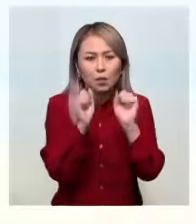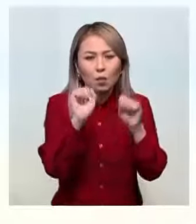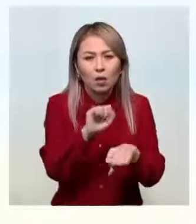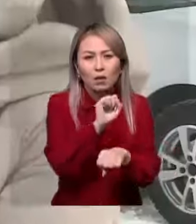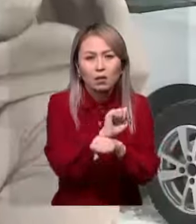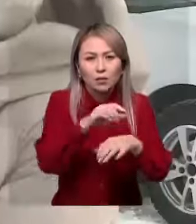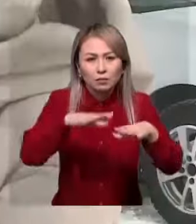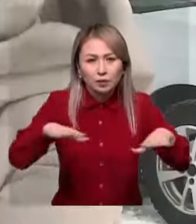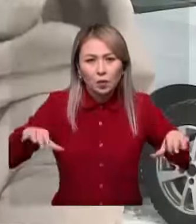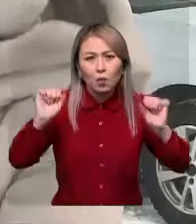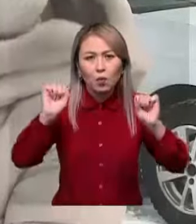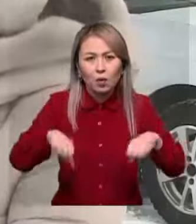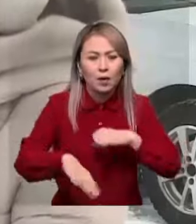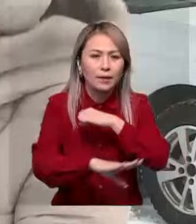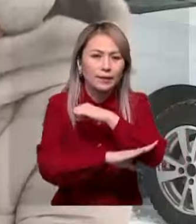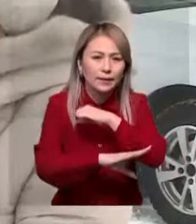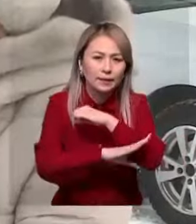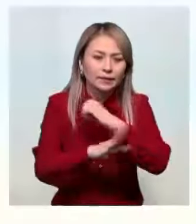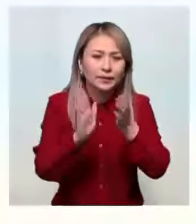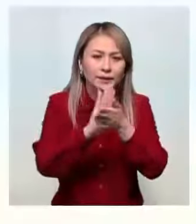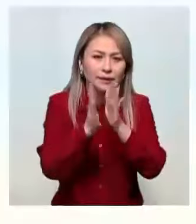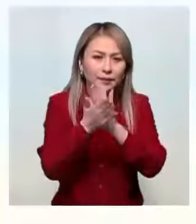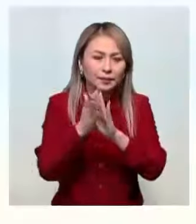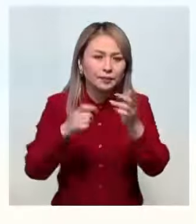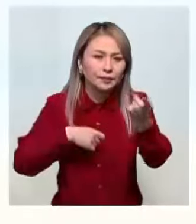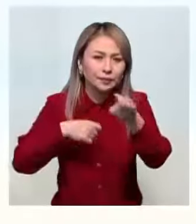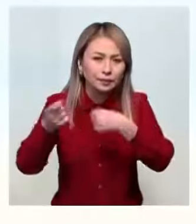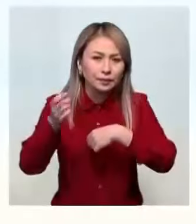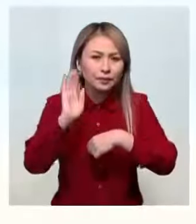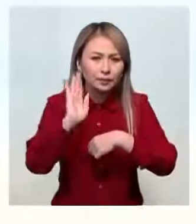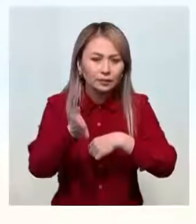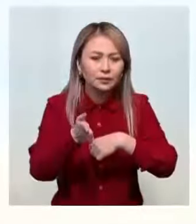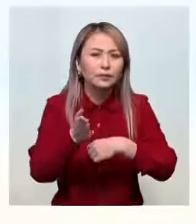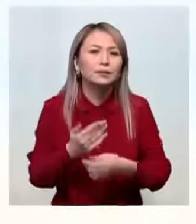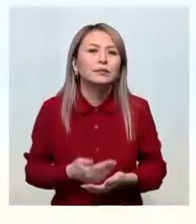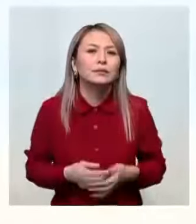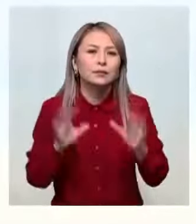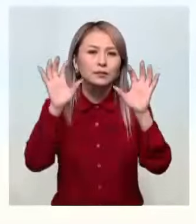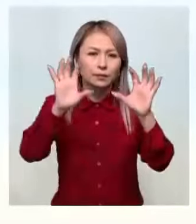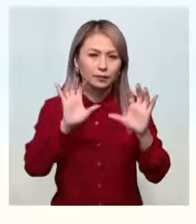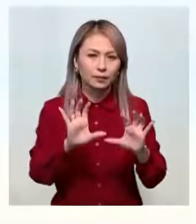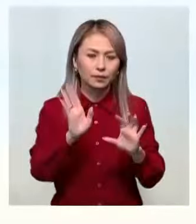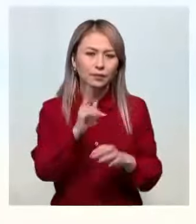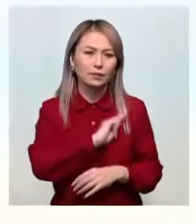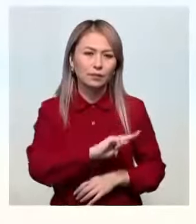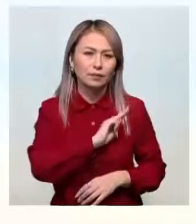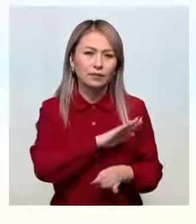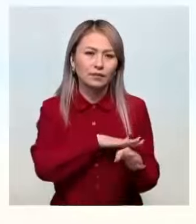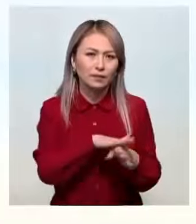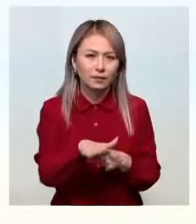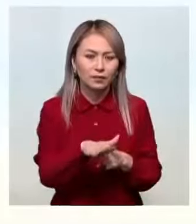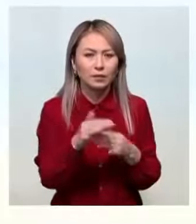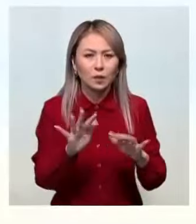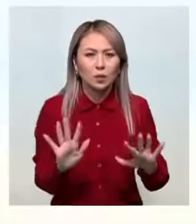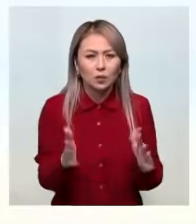деп отыр. Енді ағашпен келісімді етілеміз, екі жаққа келісім шартқа қоямыз. Заңды түрде тұлғада істейміз ғой, енді ететін болса.